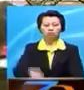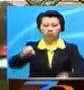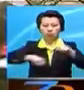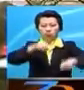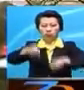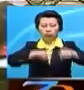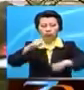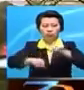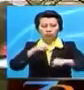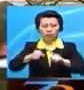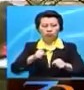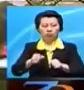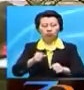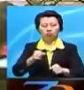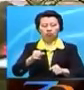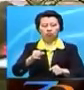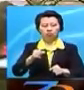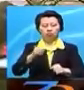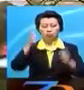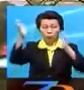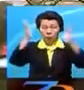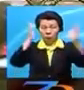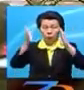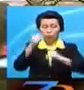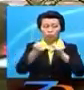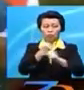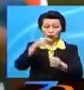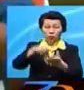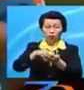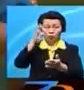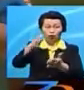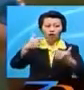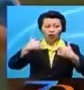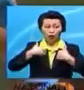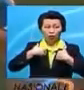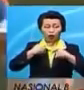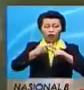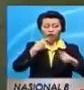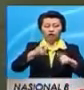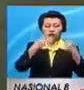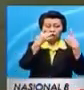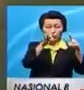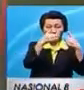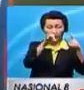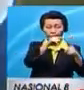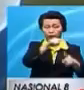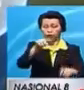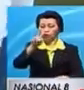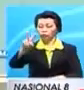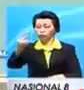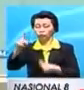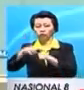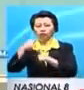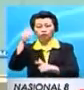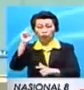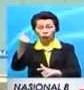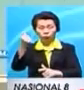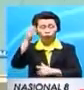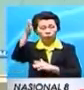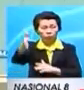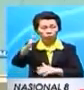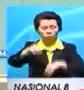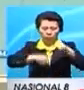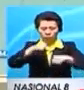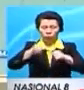Perlumbaan berbasikal tetua negara Jelajah Malaysia bagi tahun ini akan berlangsung dari 18 hingga 22 Oktober depan.